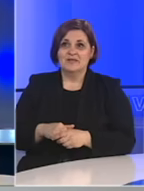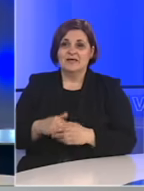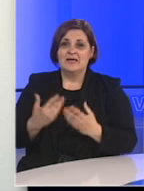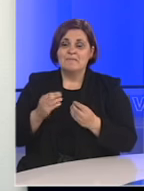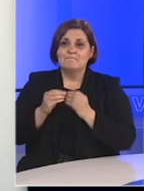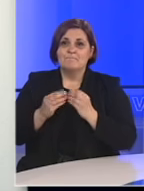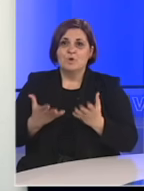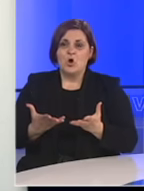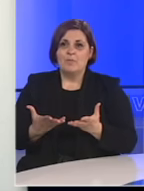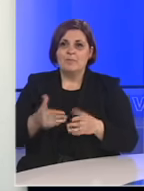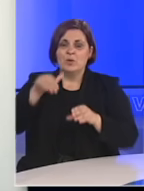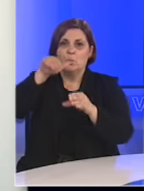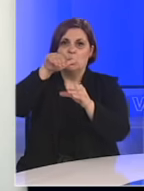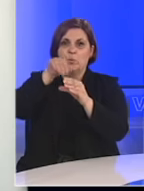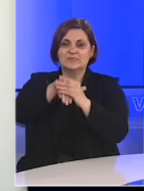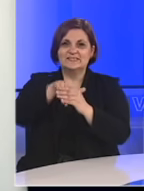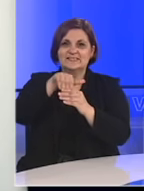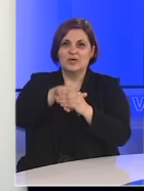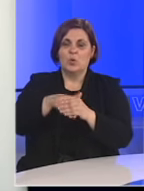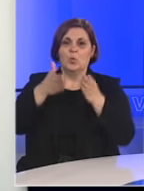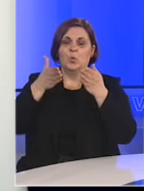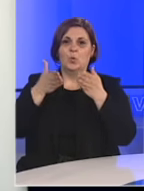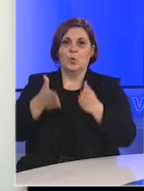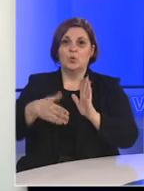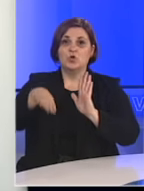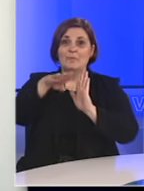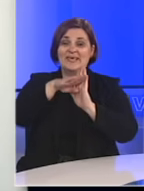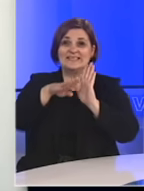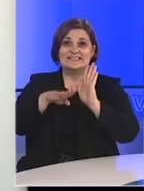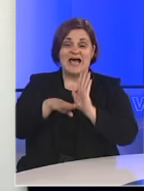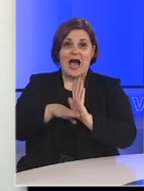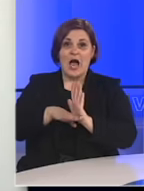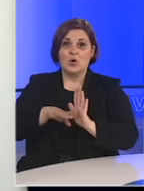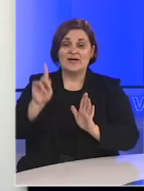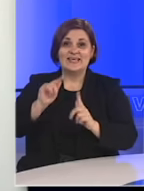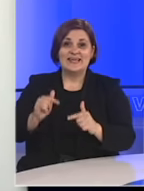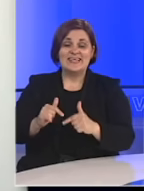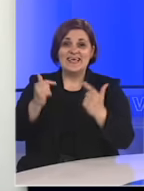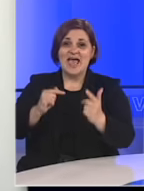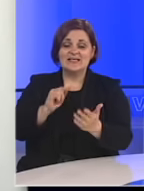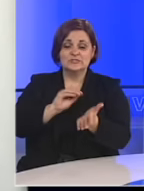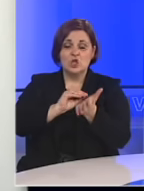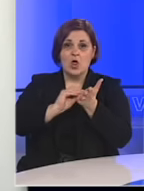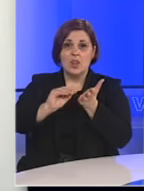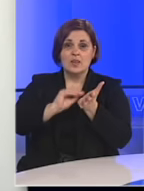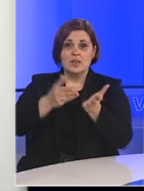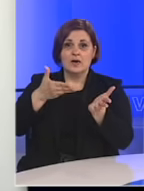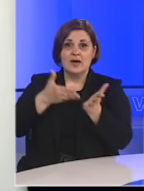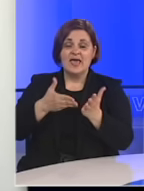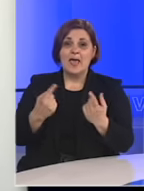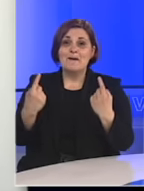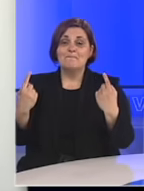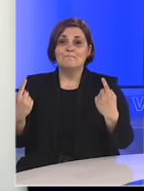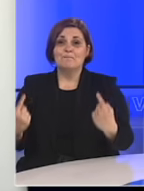je zapravo u tome što zakon nije jasno definirao